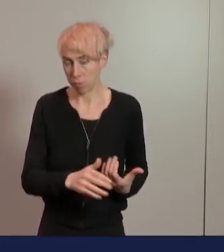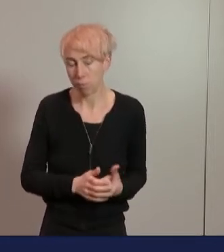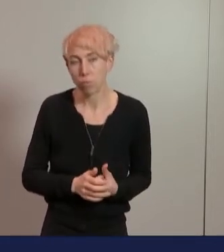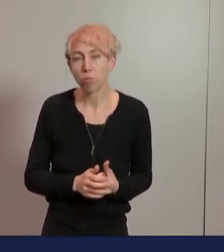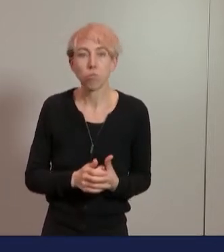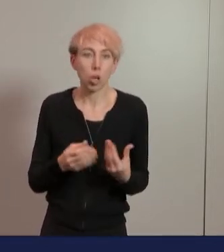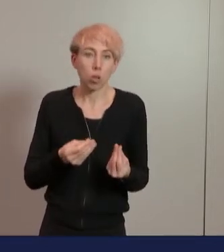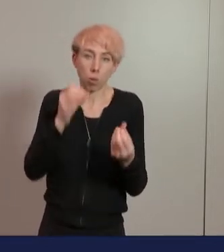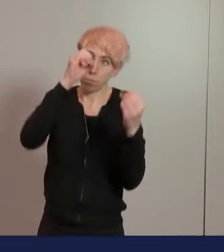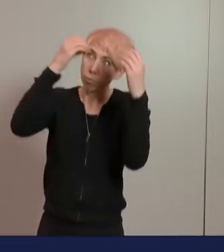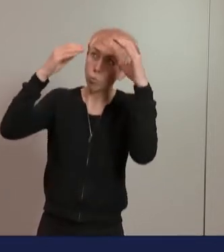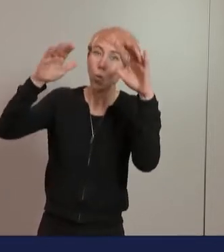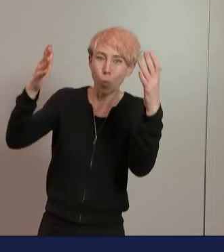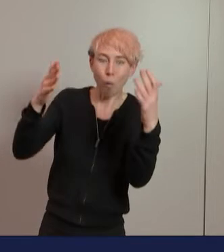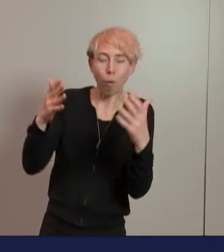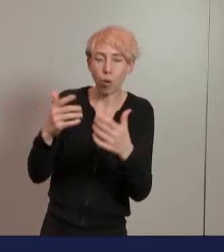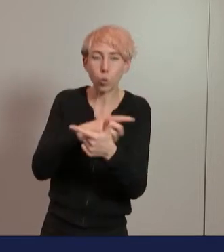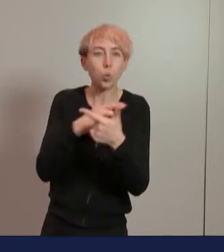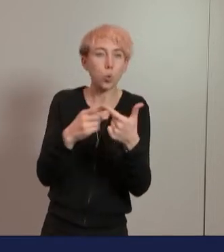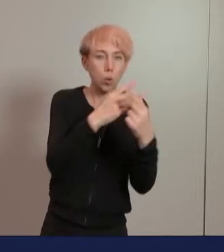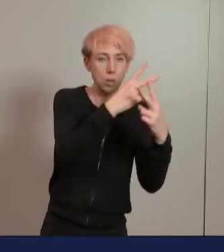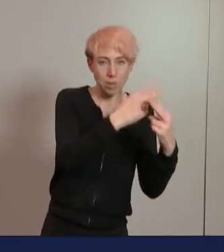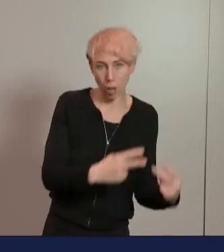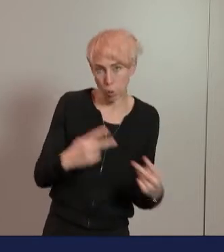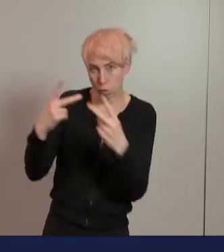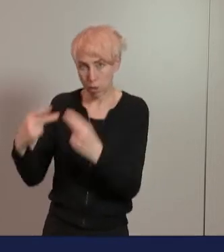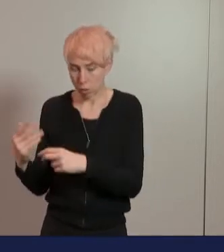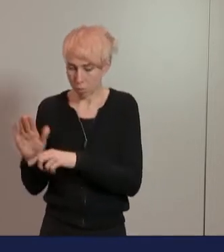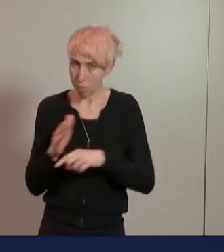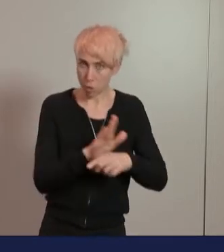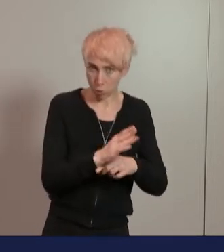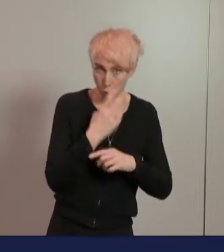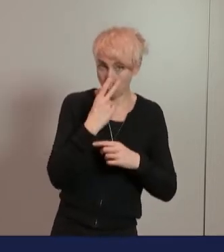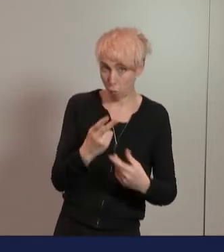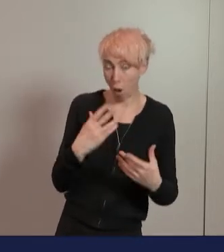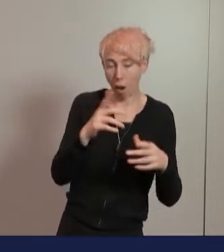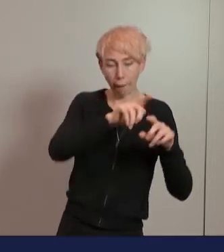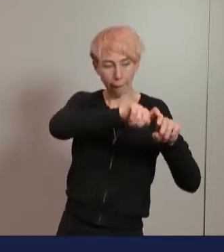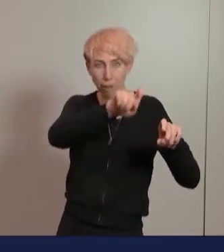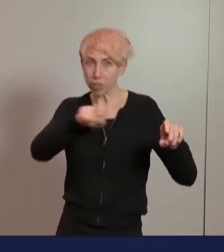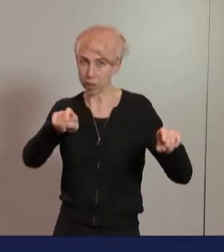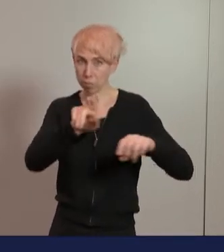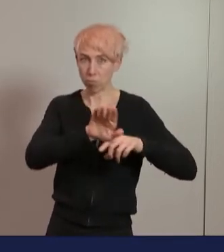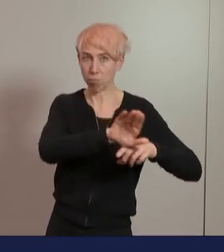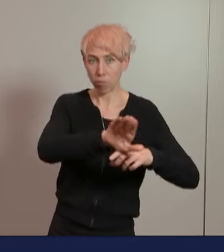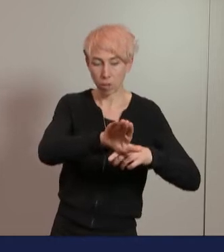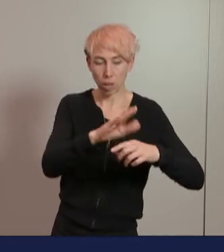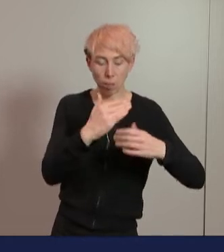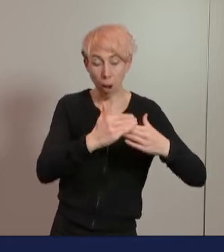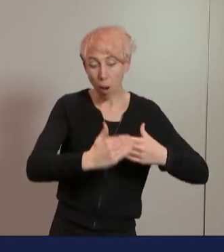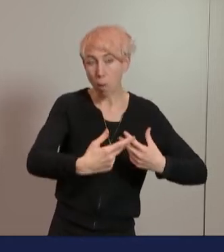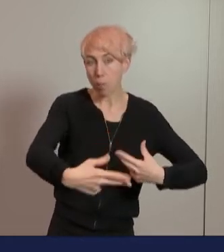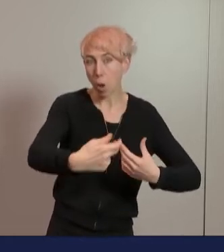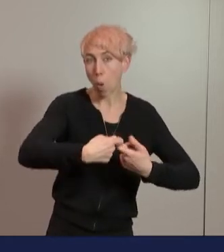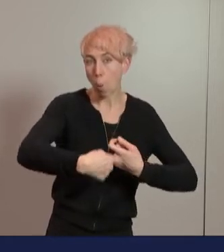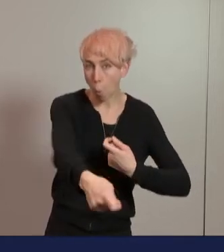Pour vous donner à voir tout cela, je vais vous présenter 2 scénarios. Vous voyez ici la représentation graphique des effets à long terme des évolutions